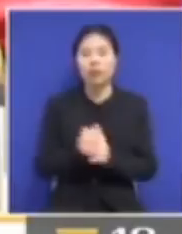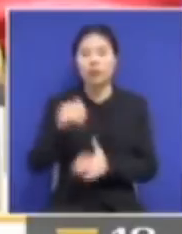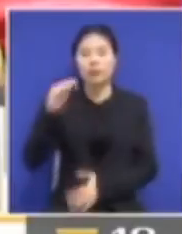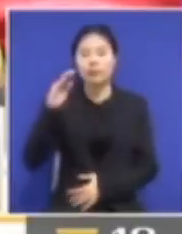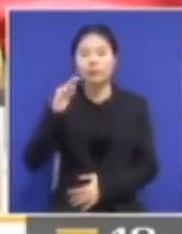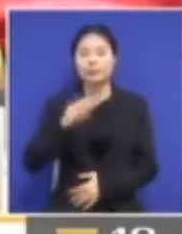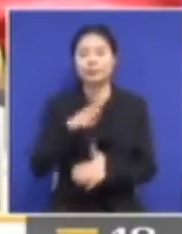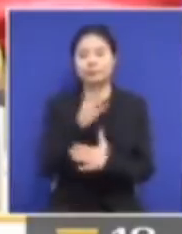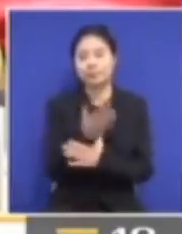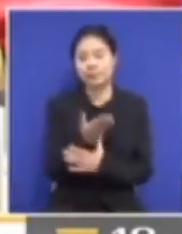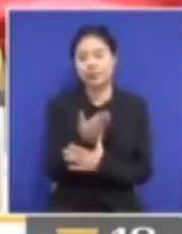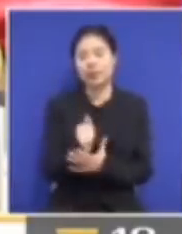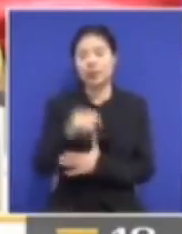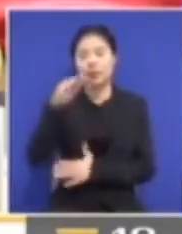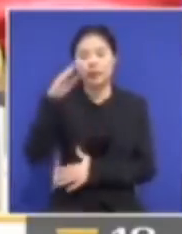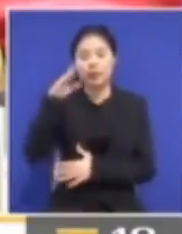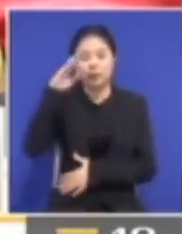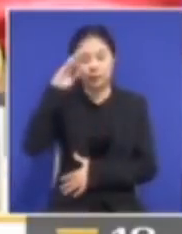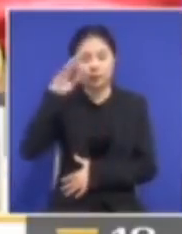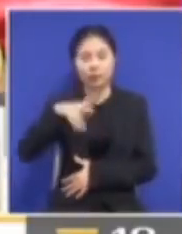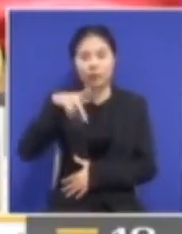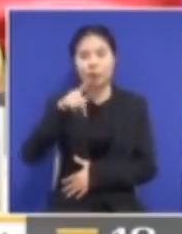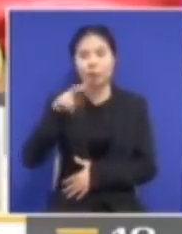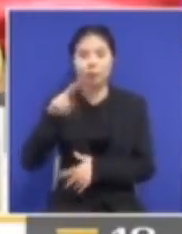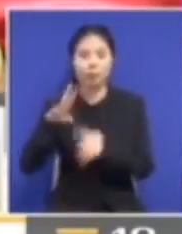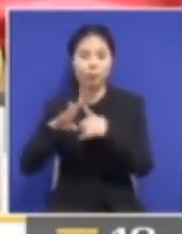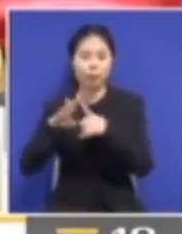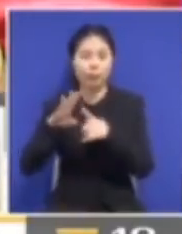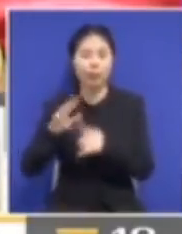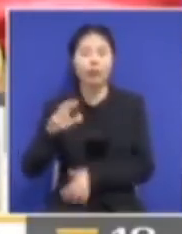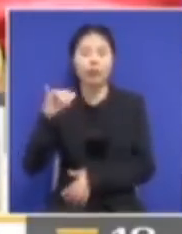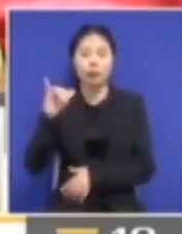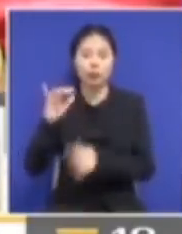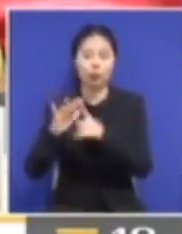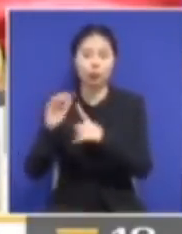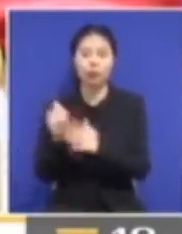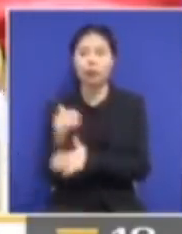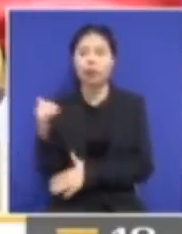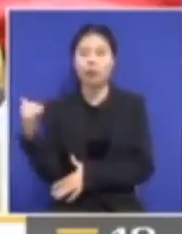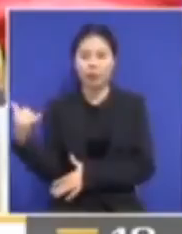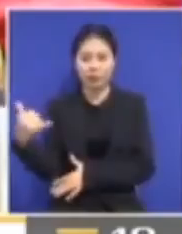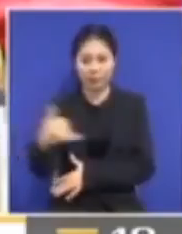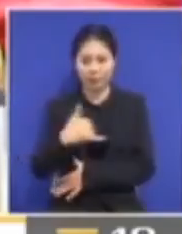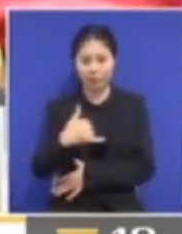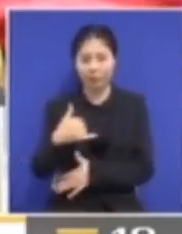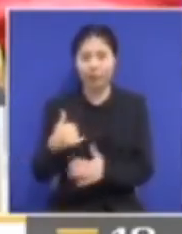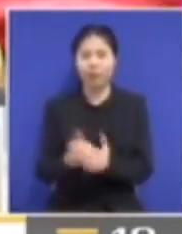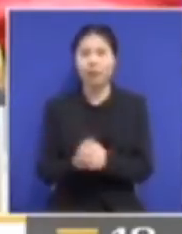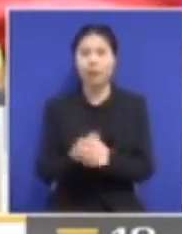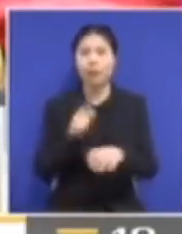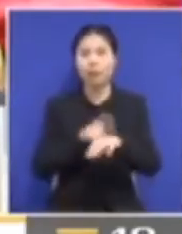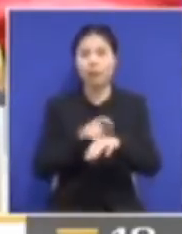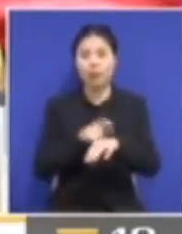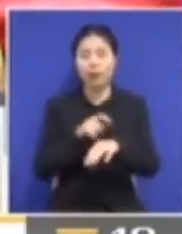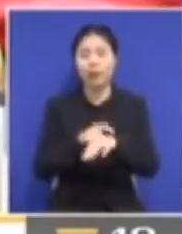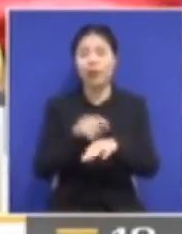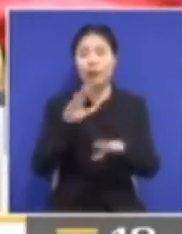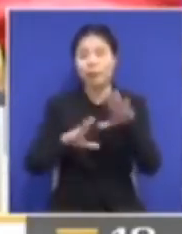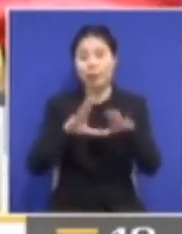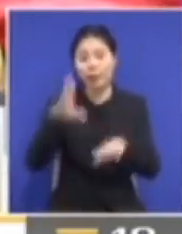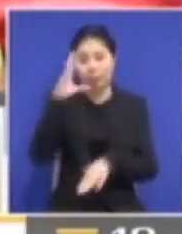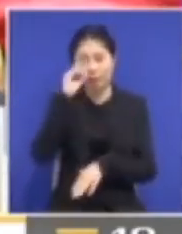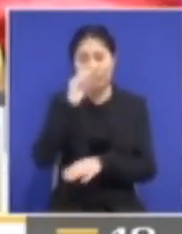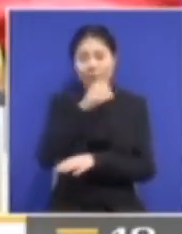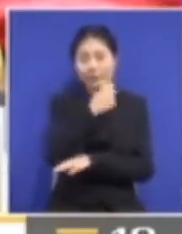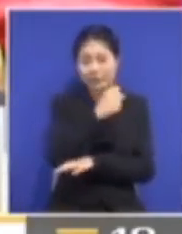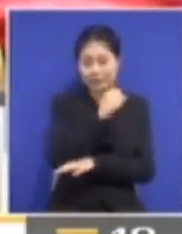ปดูแลเองจนกระทั่ง4ทุ่มไม่มีปัญญาที่จะสงบนะให้บ้านเมืองส